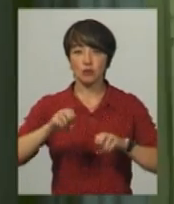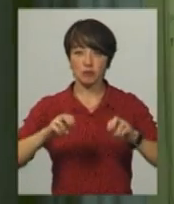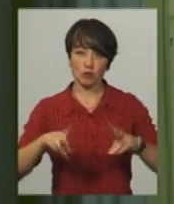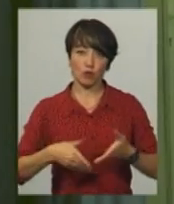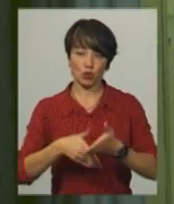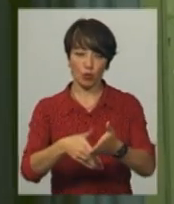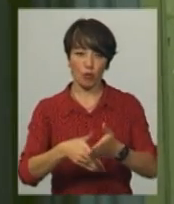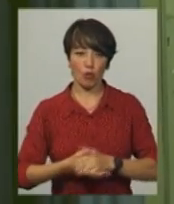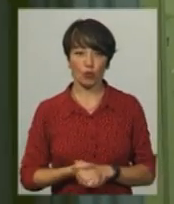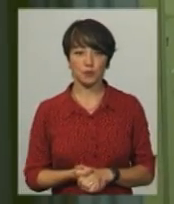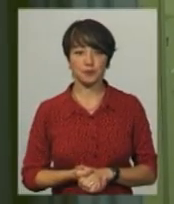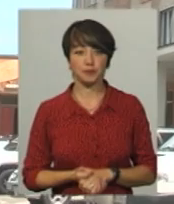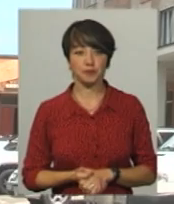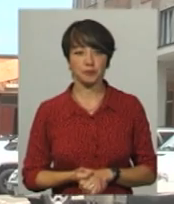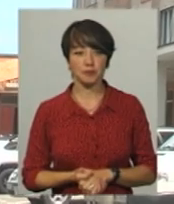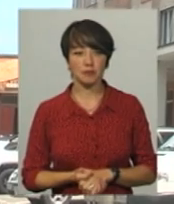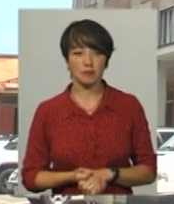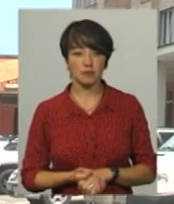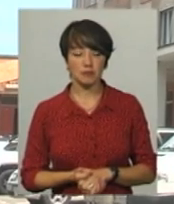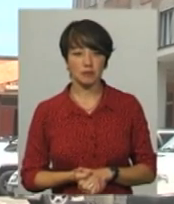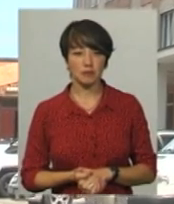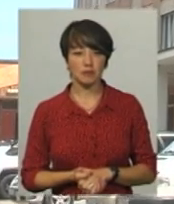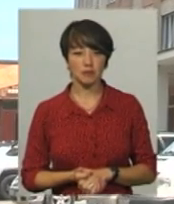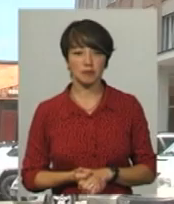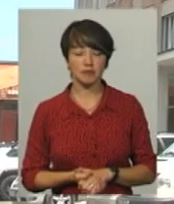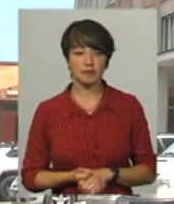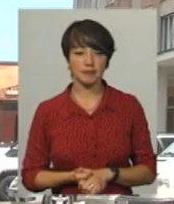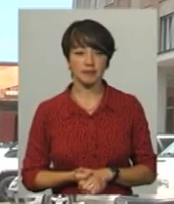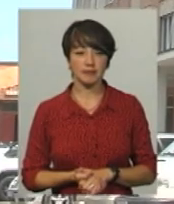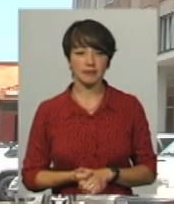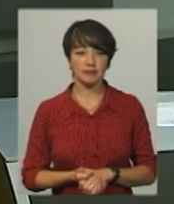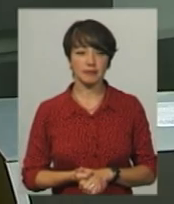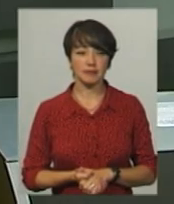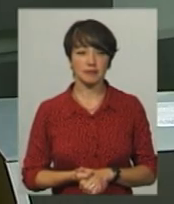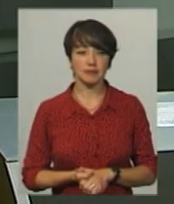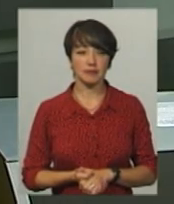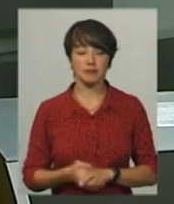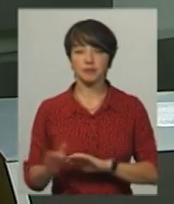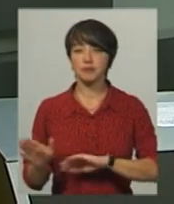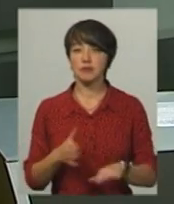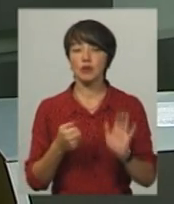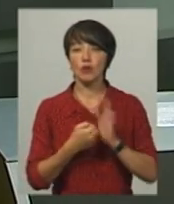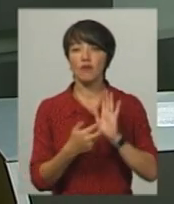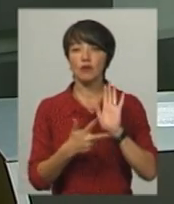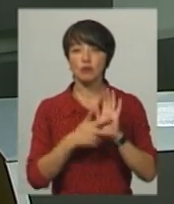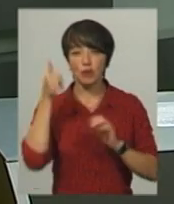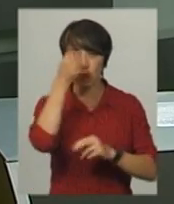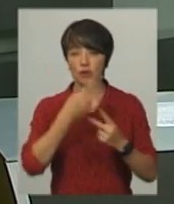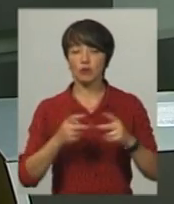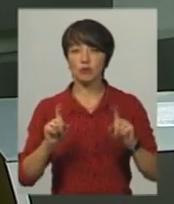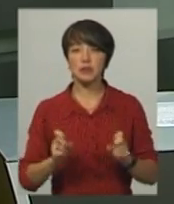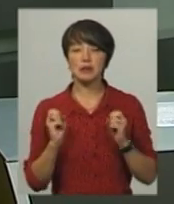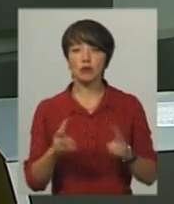високоспеціалізовану допомогу. Дарина Денисенко, Віктор Кривий. Новини на Суспільному. Хмельницький. До 8 років позбавлення